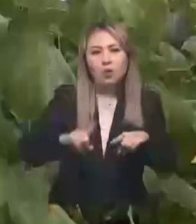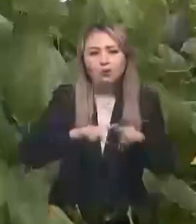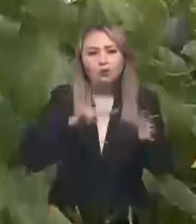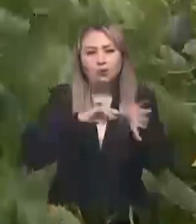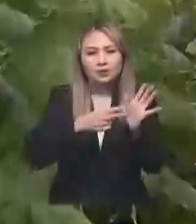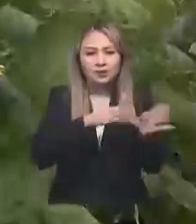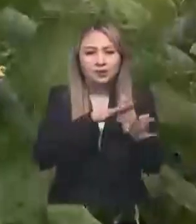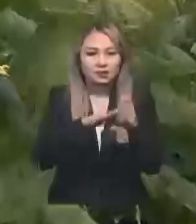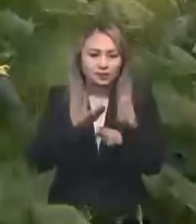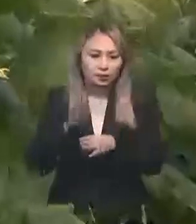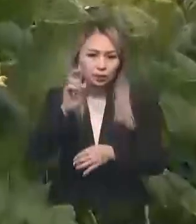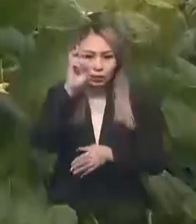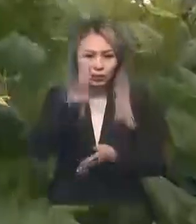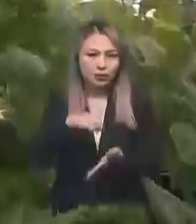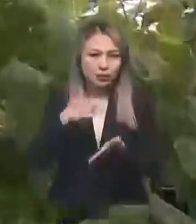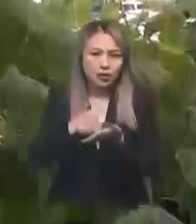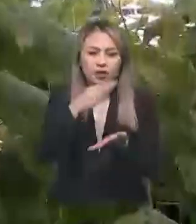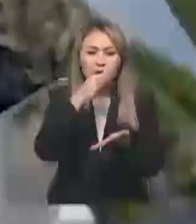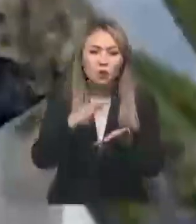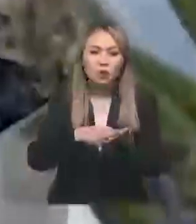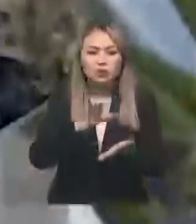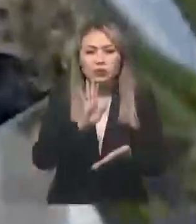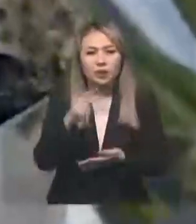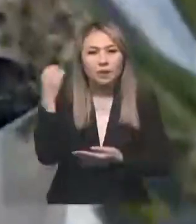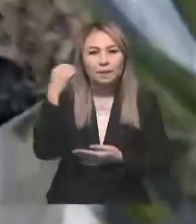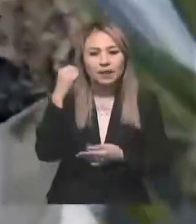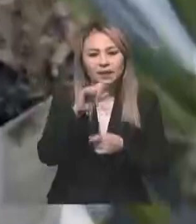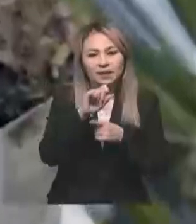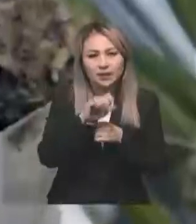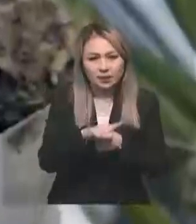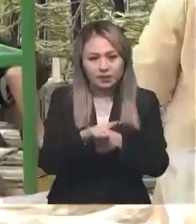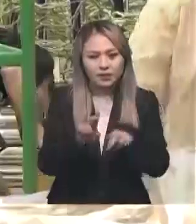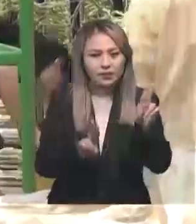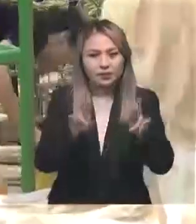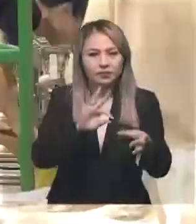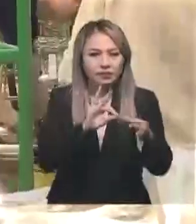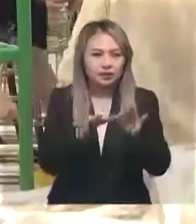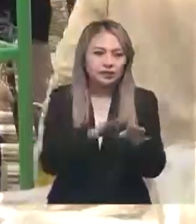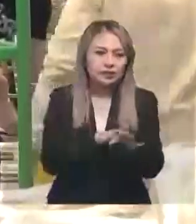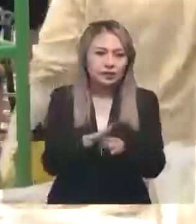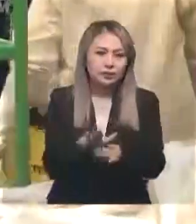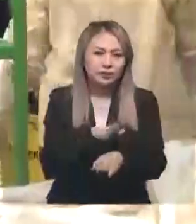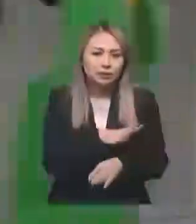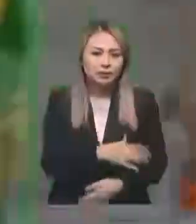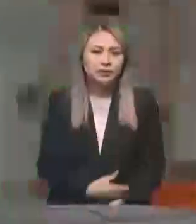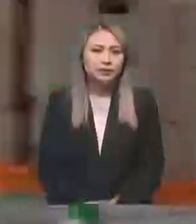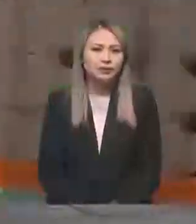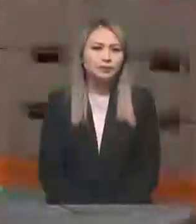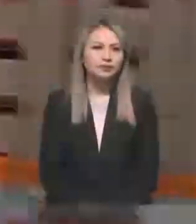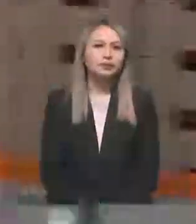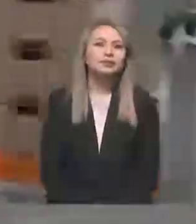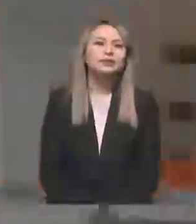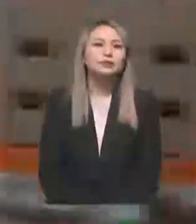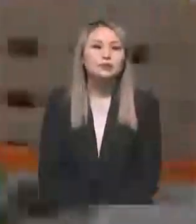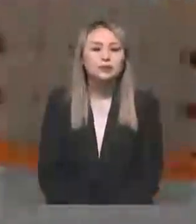іске аспақ. Үкімет басшысы жауапты органдарға президент тапсырмаларының жүйелі жүзеге асырылуын тапсырды. Қуандықтан Абас, 24